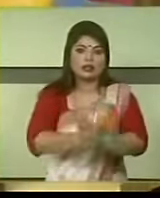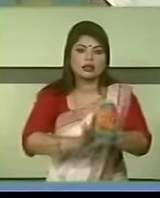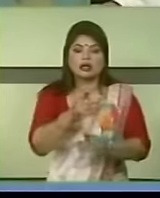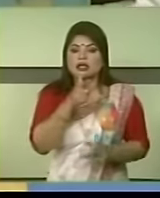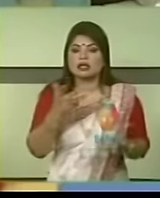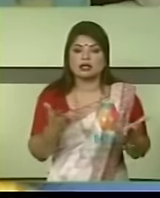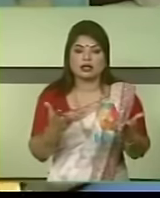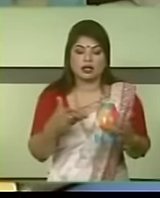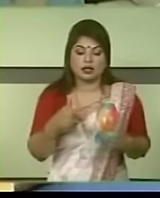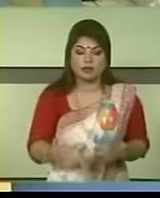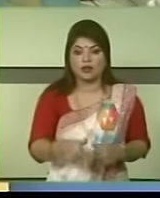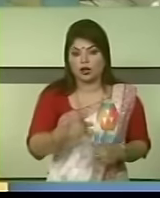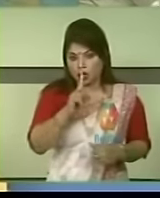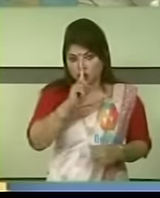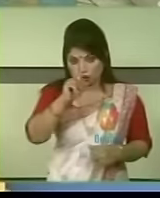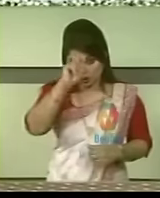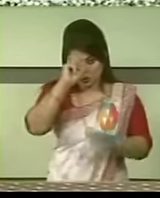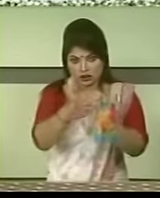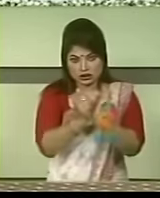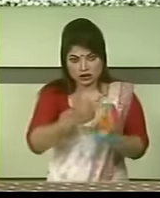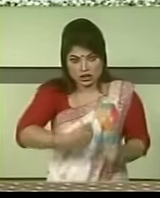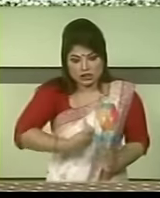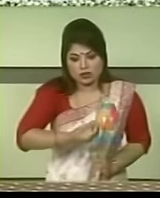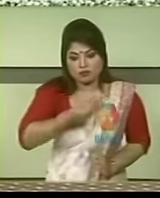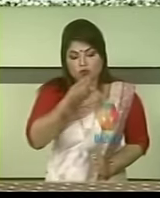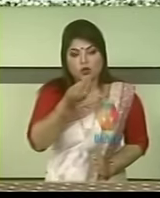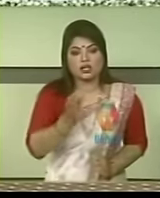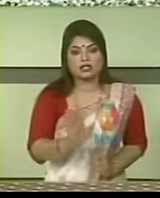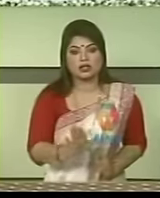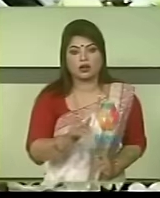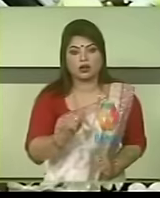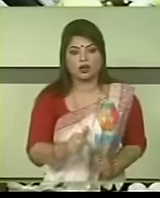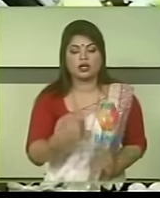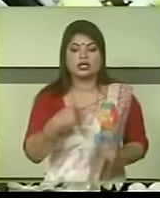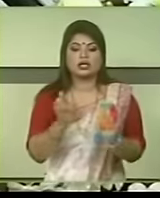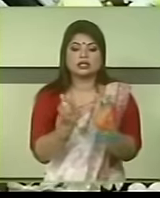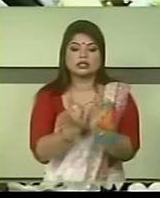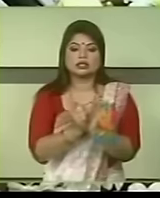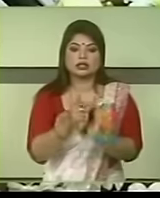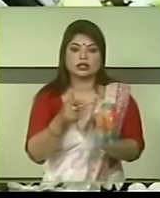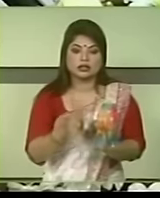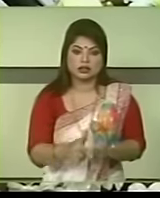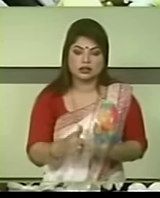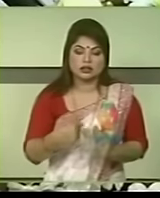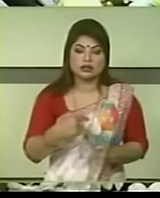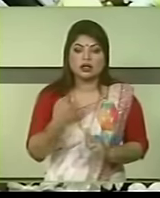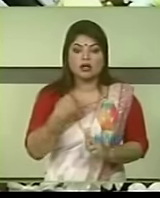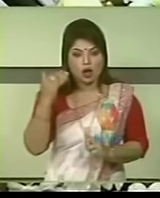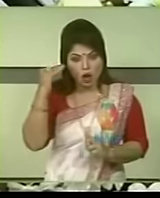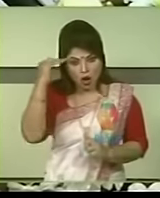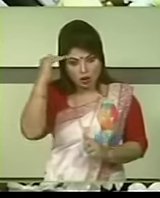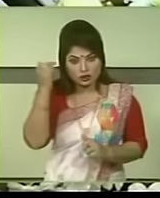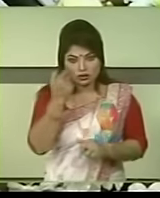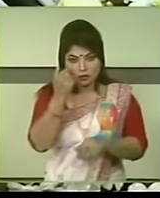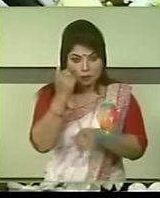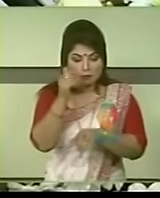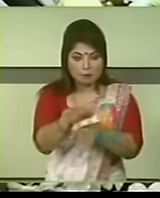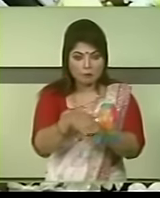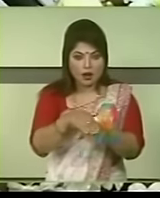মাঝে আশার আলো প্রধানমন্ত্রীর ঘোষণা। আমরা একটা উদ্যোগ নিচ্ছি যে আমাদের সরকারের পক্ষ থেকে যে তাদেরকে রাখা এবং